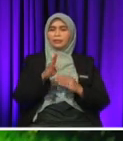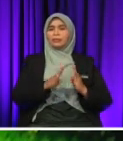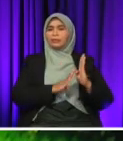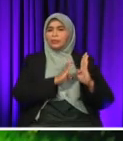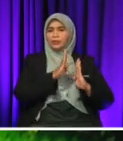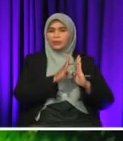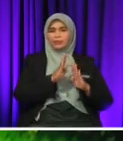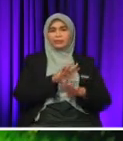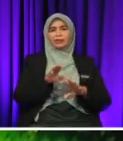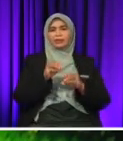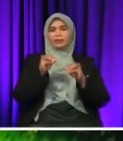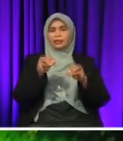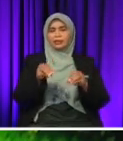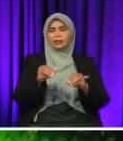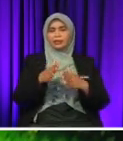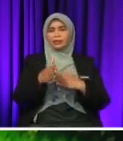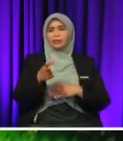tertanam olehku